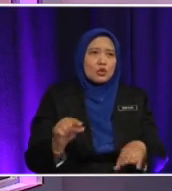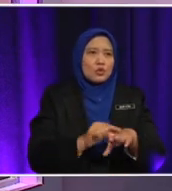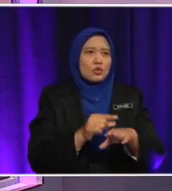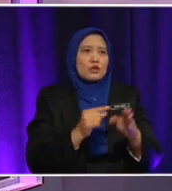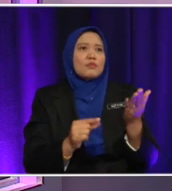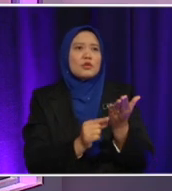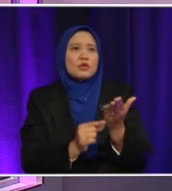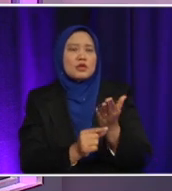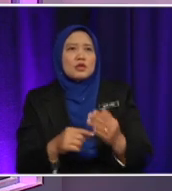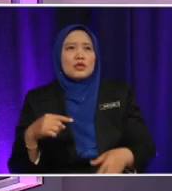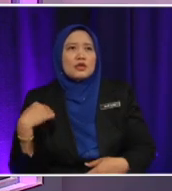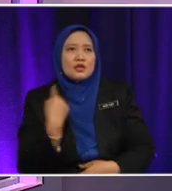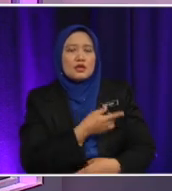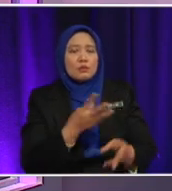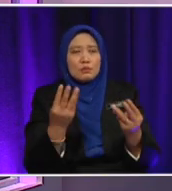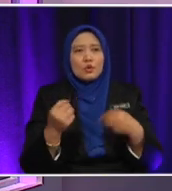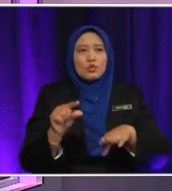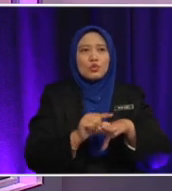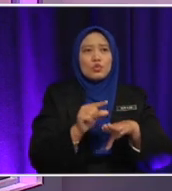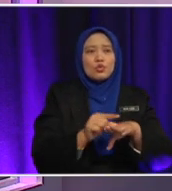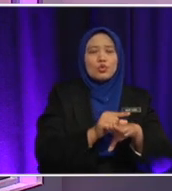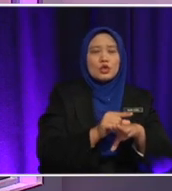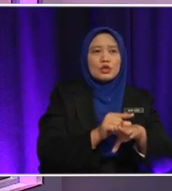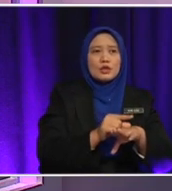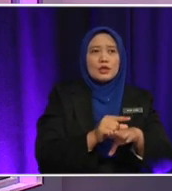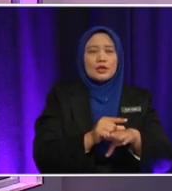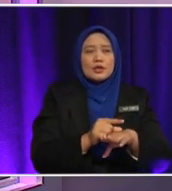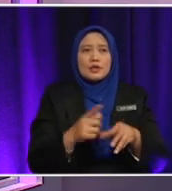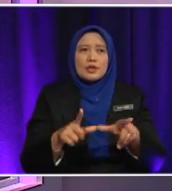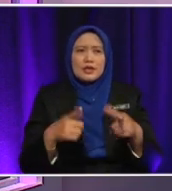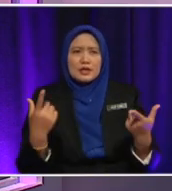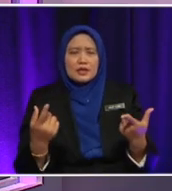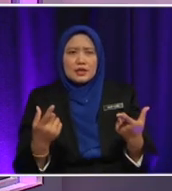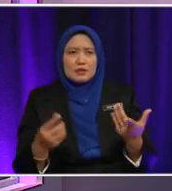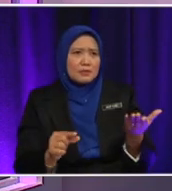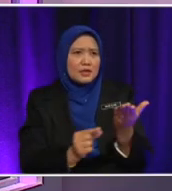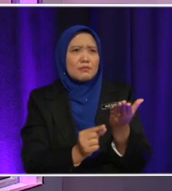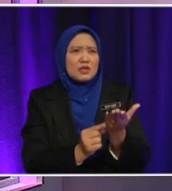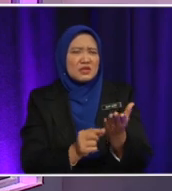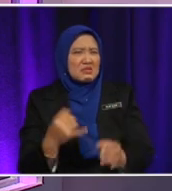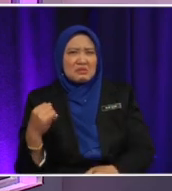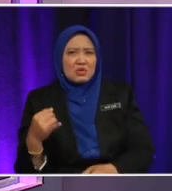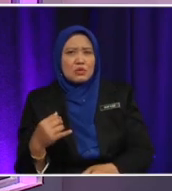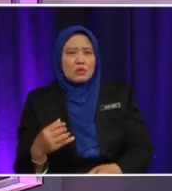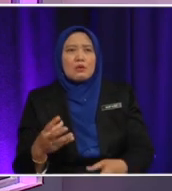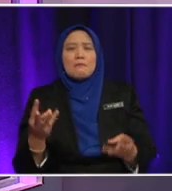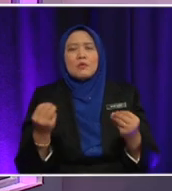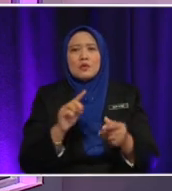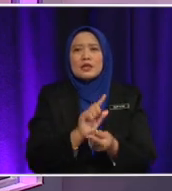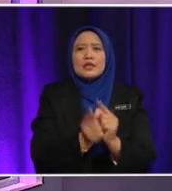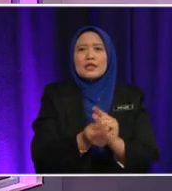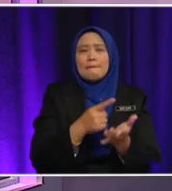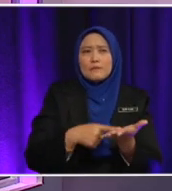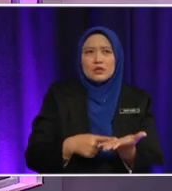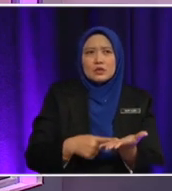dengan Apa sumber tenaga yang boleh diperbaharui dan kemudian untuk Lita ini karena tahulah